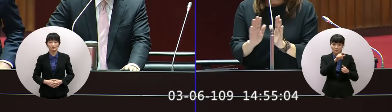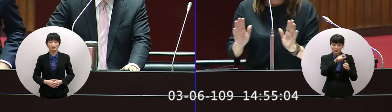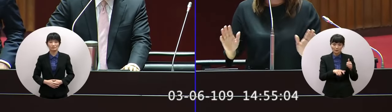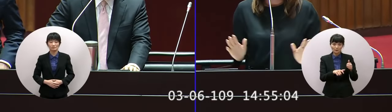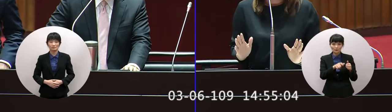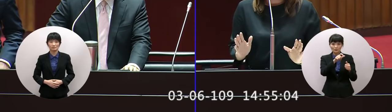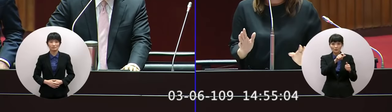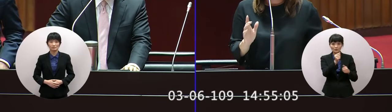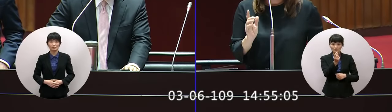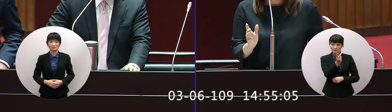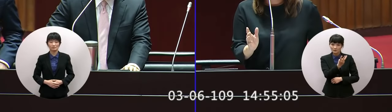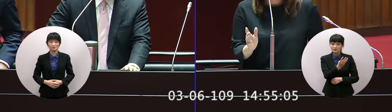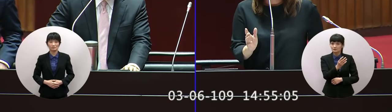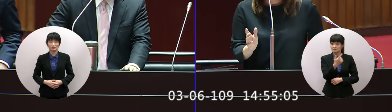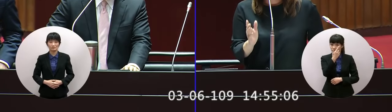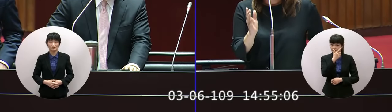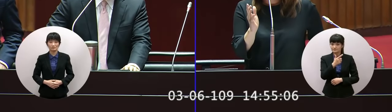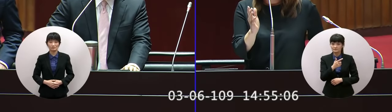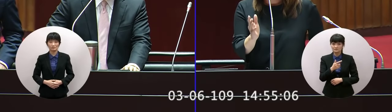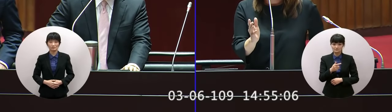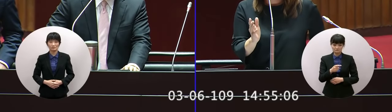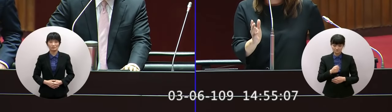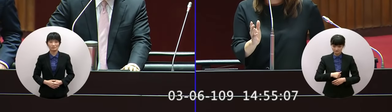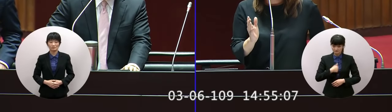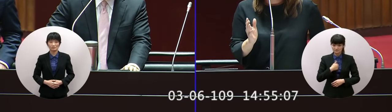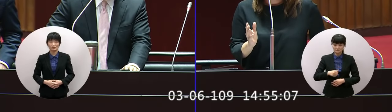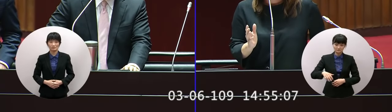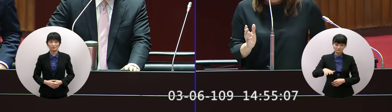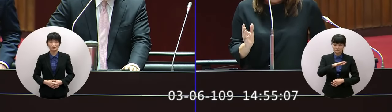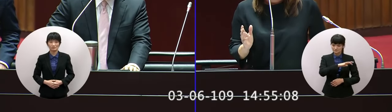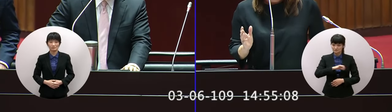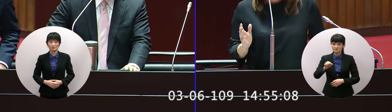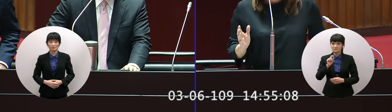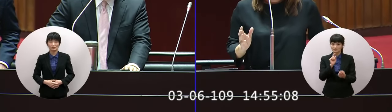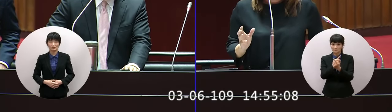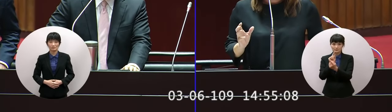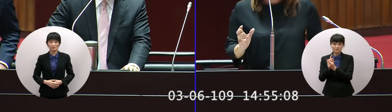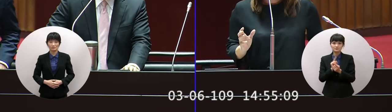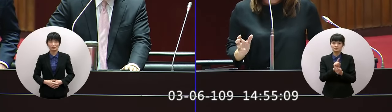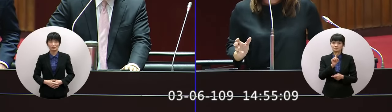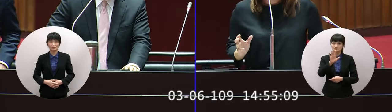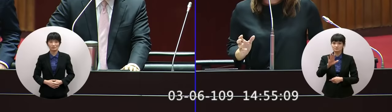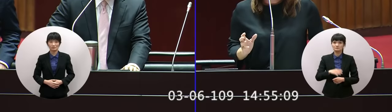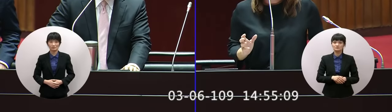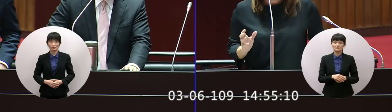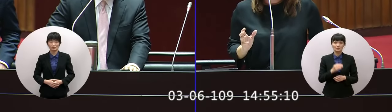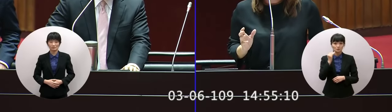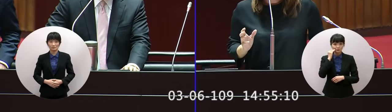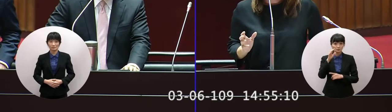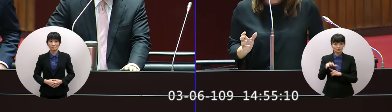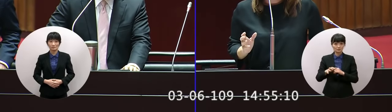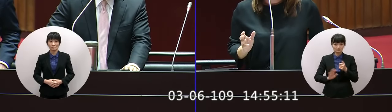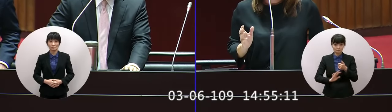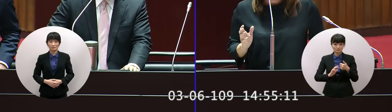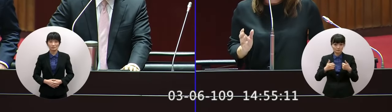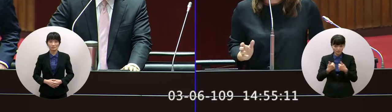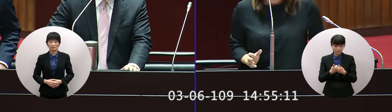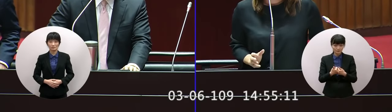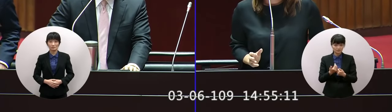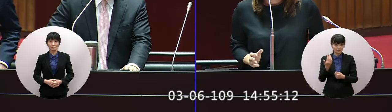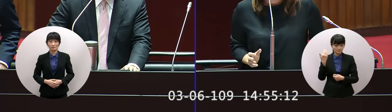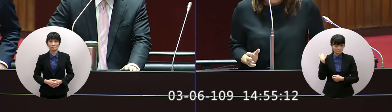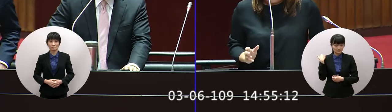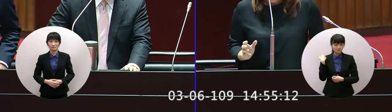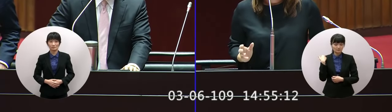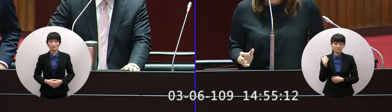他所有的其实都面临这样的问题。农委会主委如果过去有深入的话，我相信这个问题他一